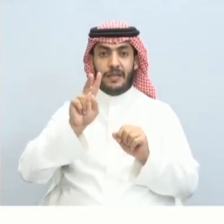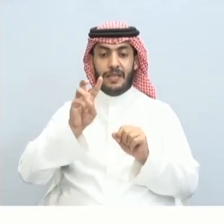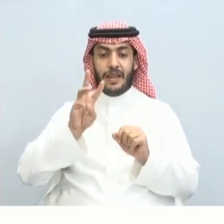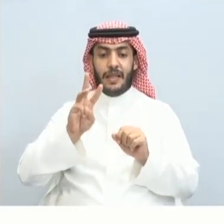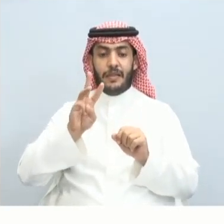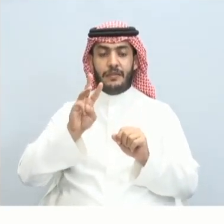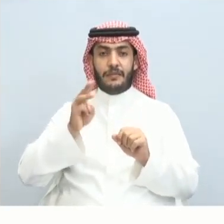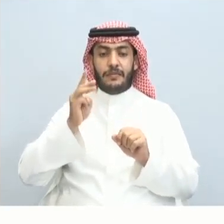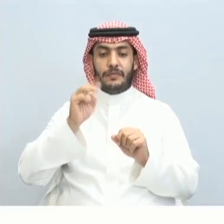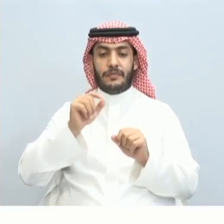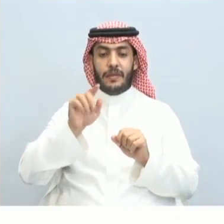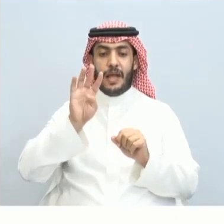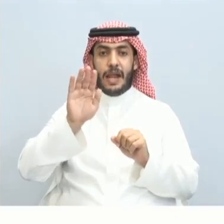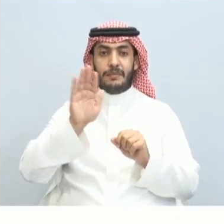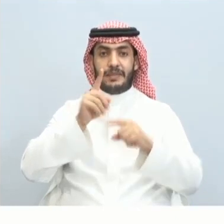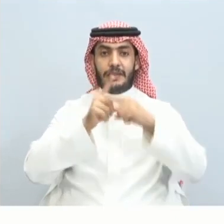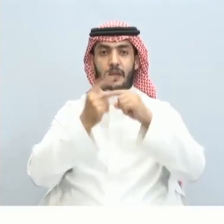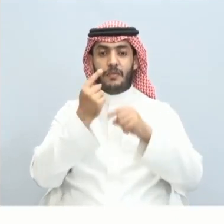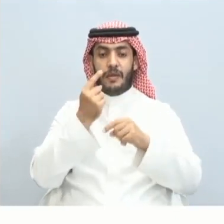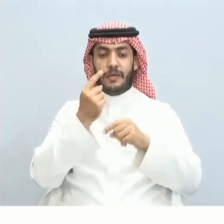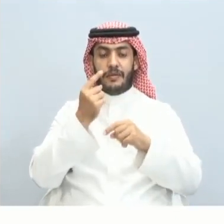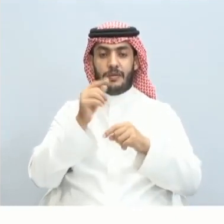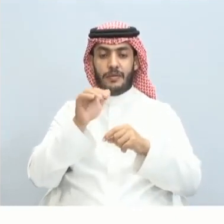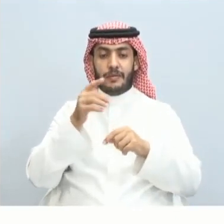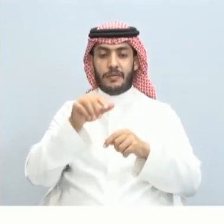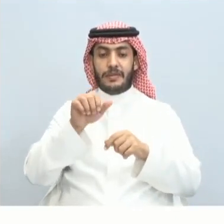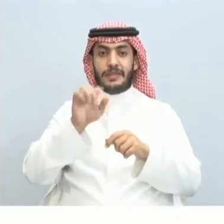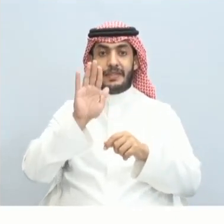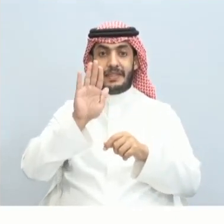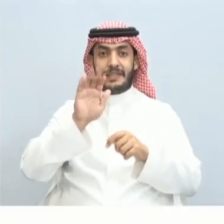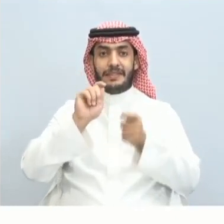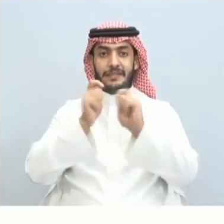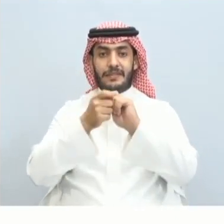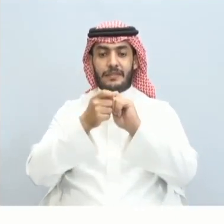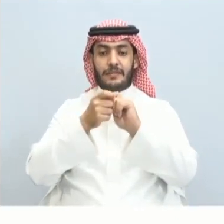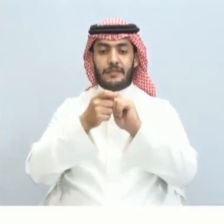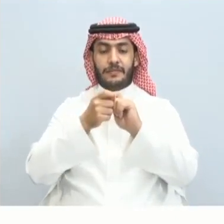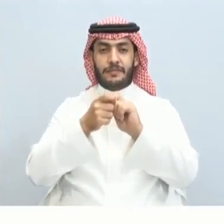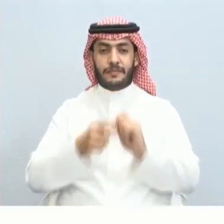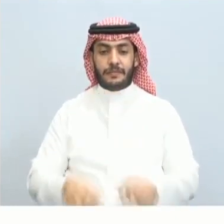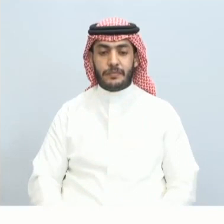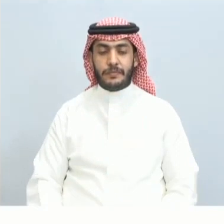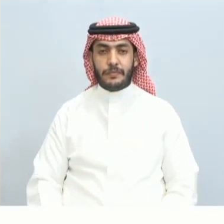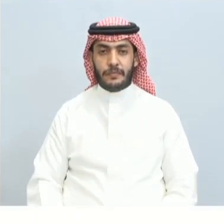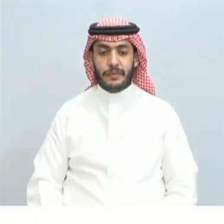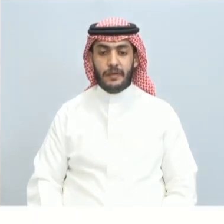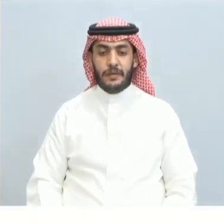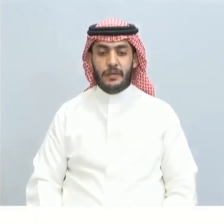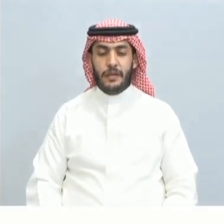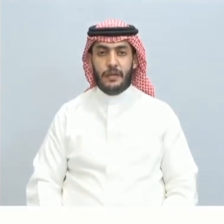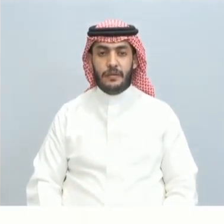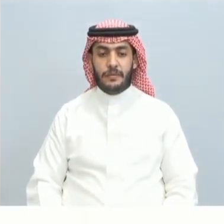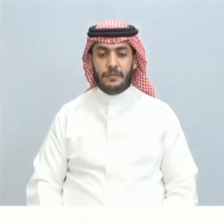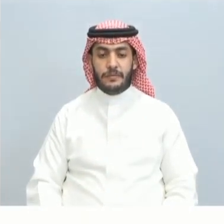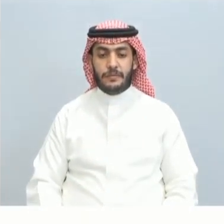واثنان وثلاثه هنا اربعه سين زائد واحد سوف نضع مكان سين اولا العدد ماذا صفر سوف تصبح